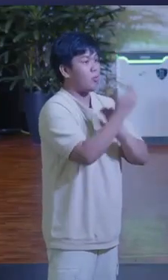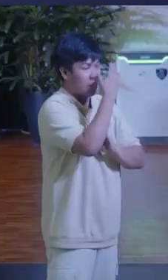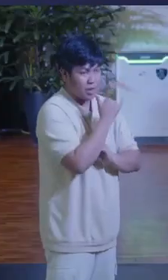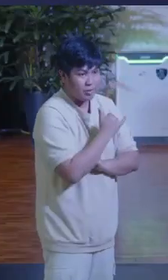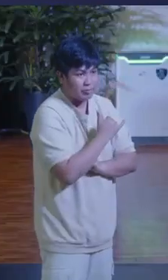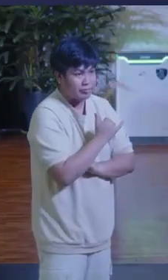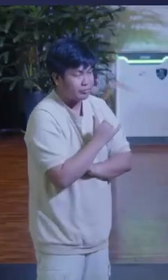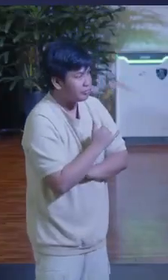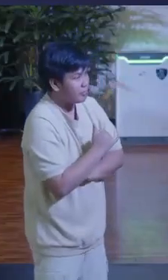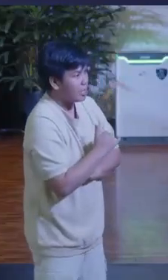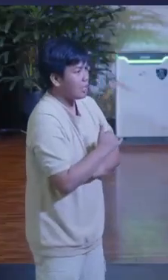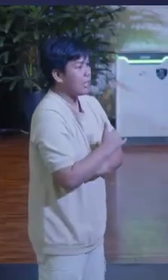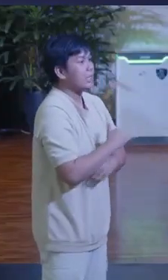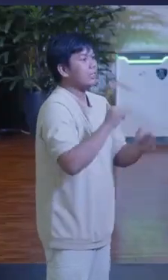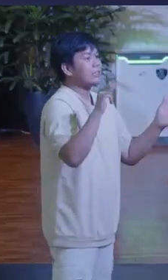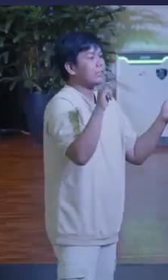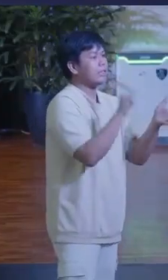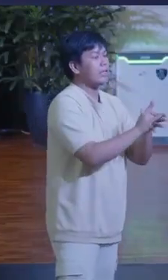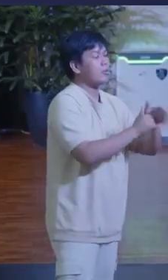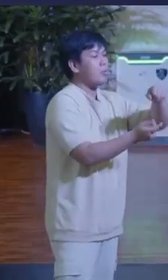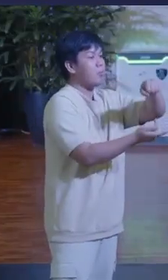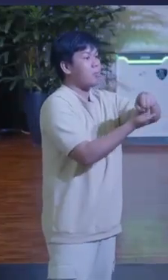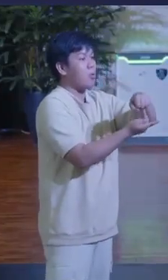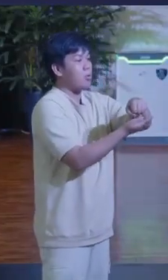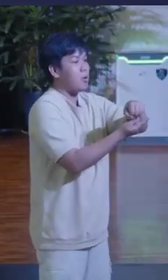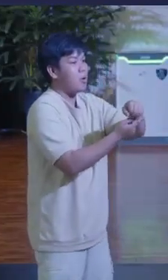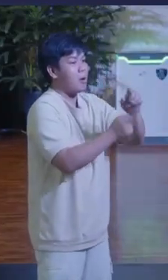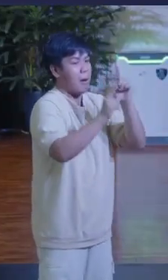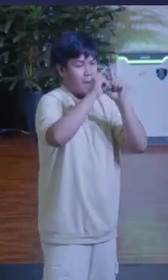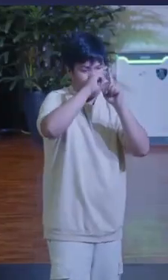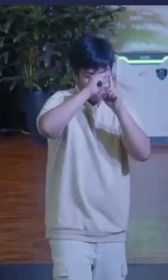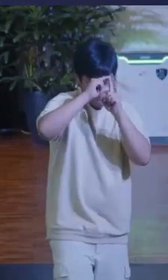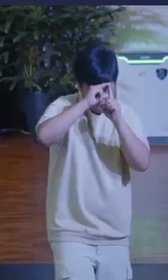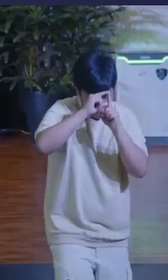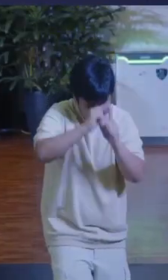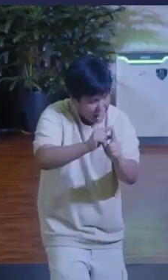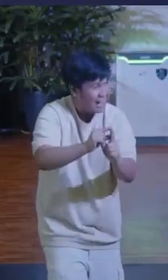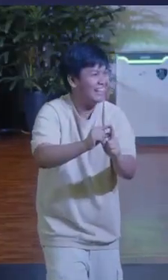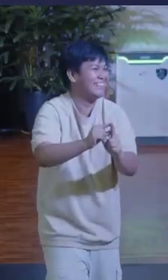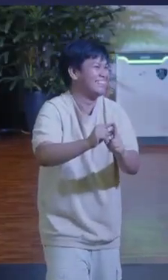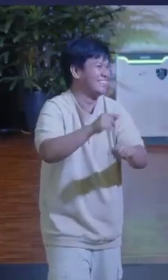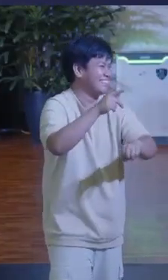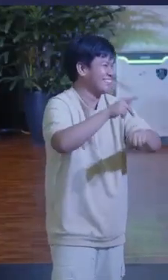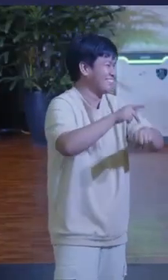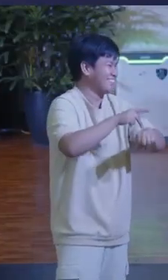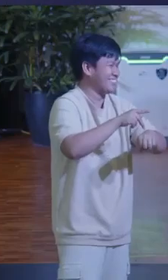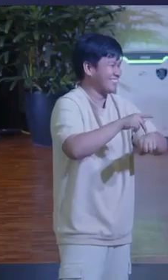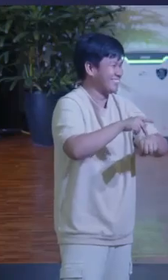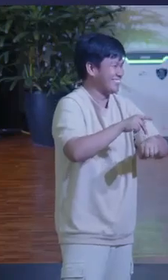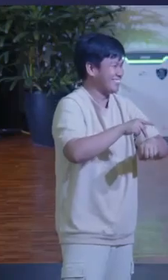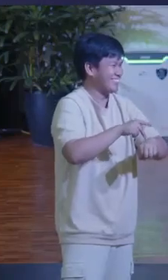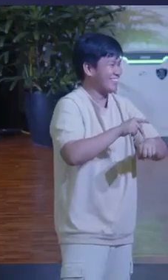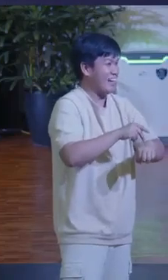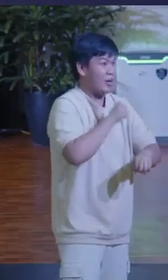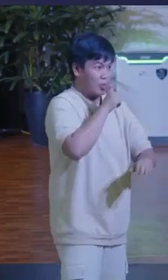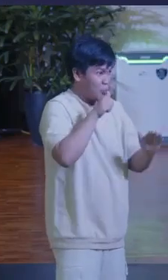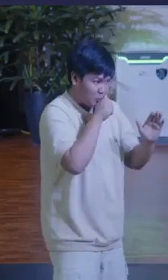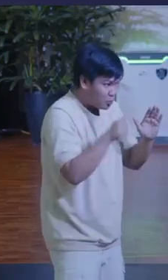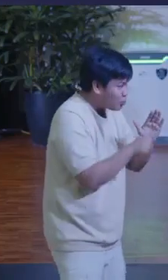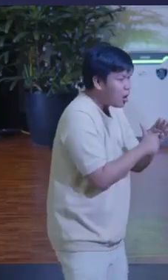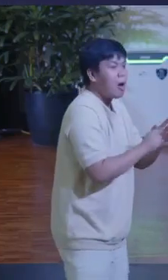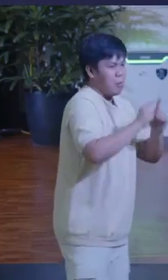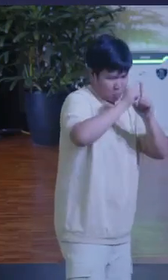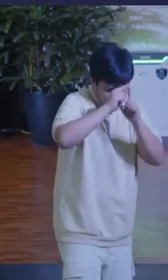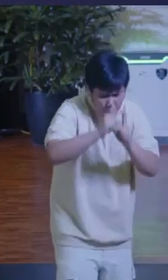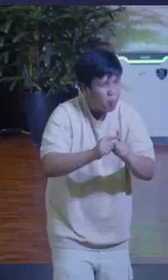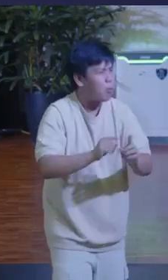totoo ay ang kanyang pag-oppose kay Peter to his face. Sabi niya sa verse 11.